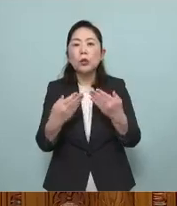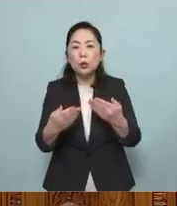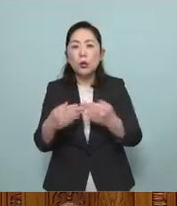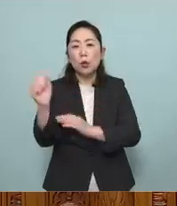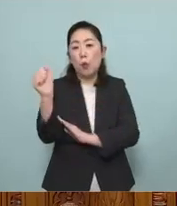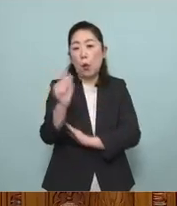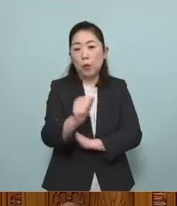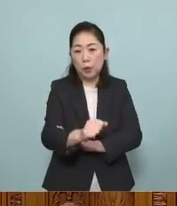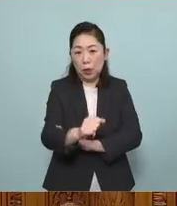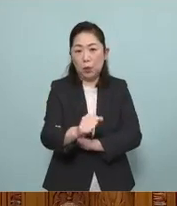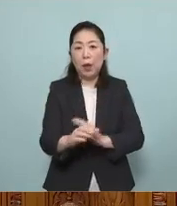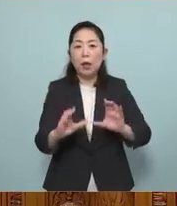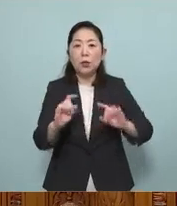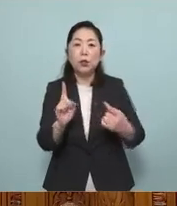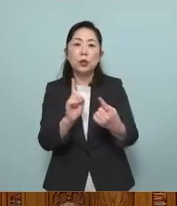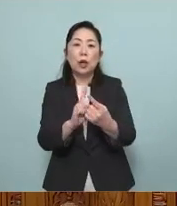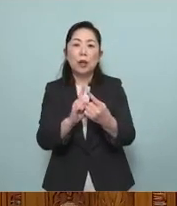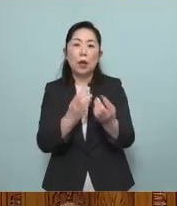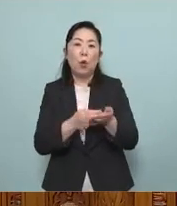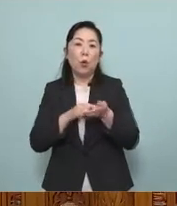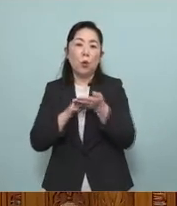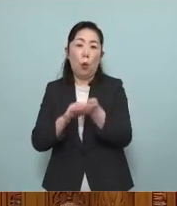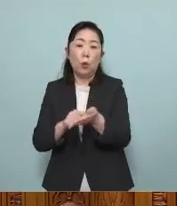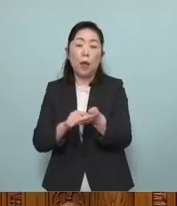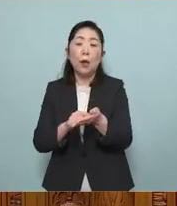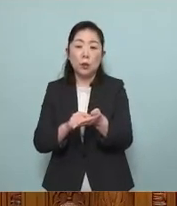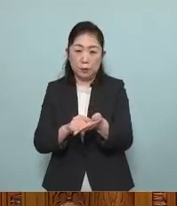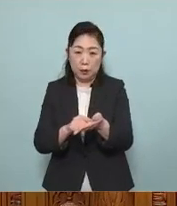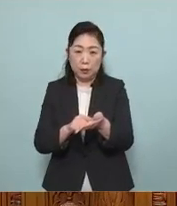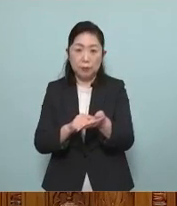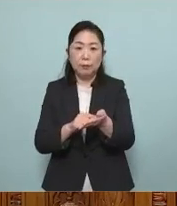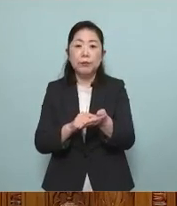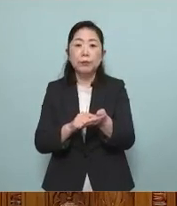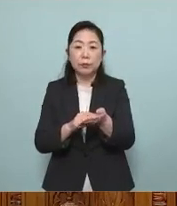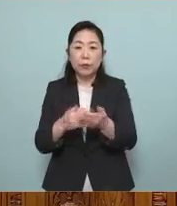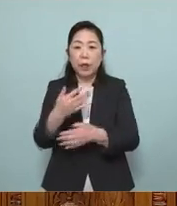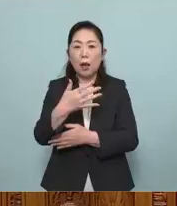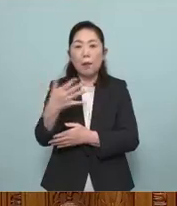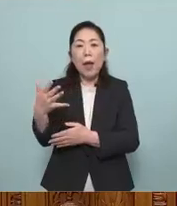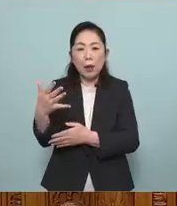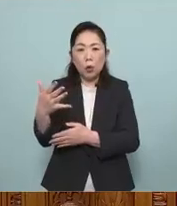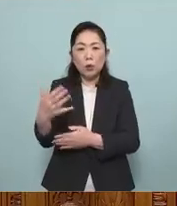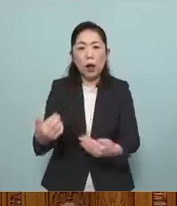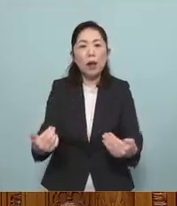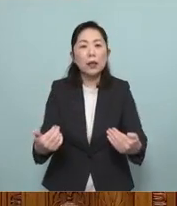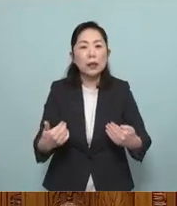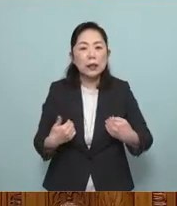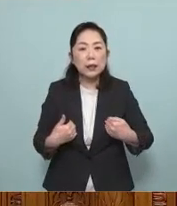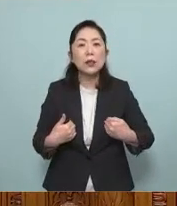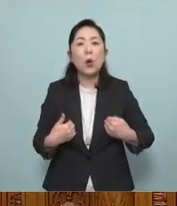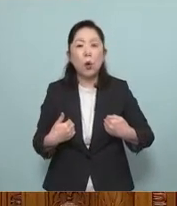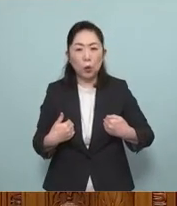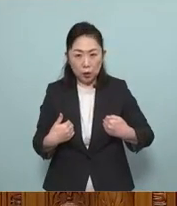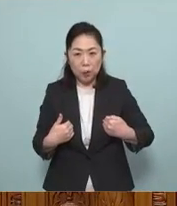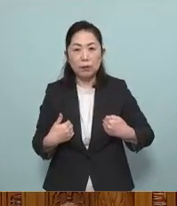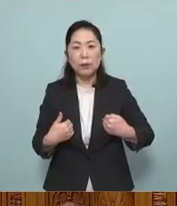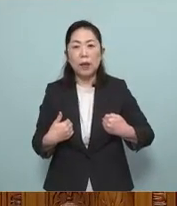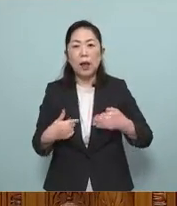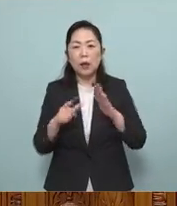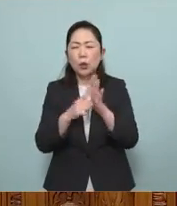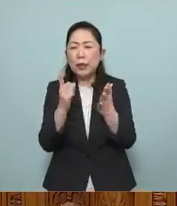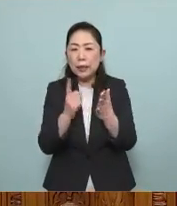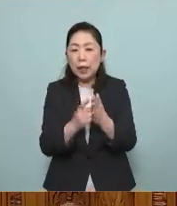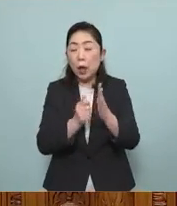など、柔軟な対応を要請します。米国は、必要不可欠な場合以外の外出を認め